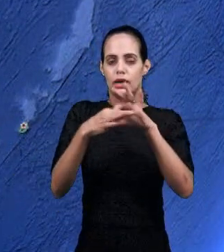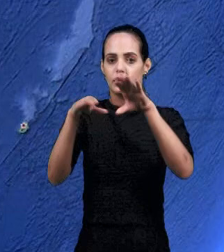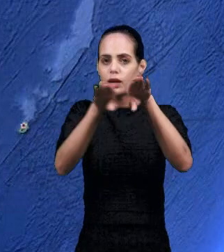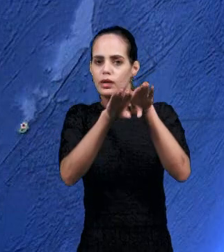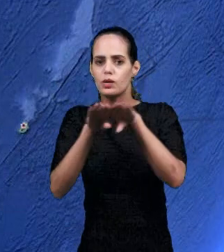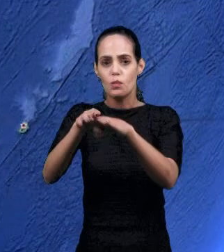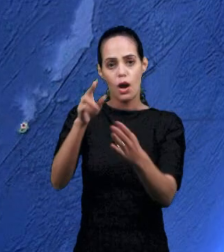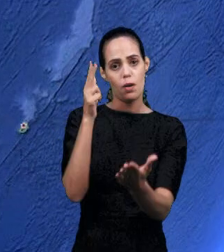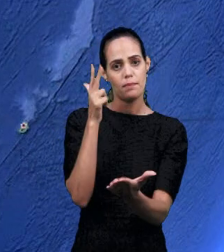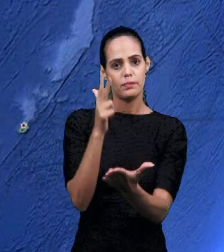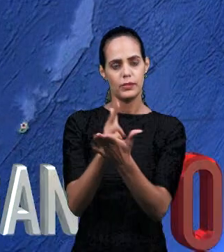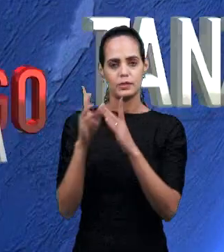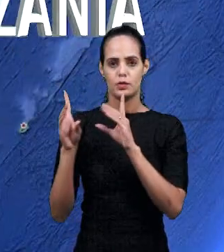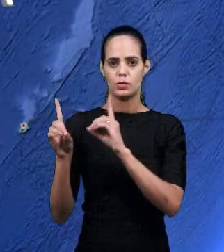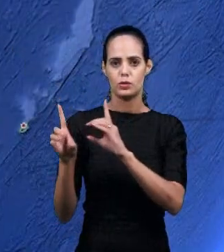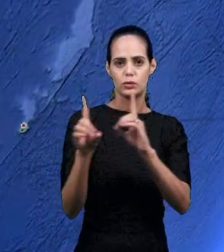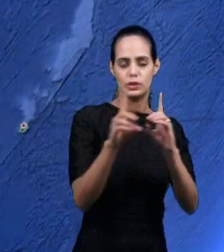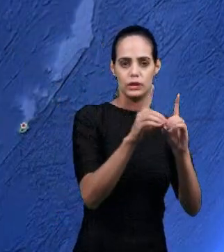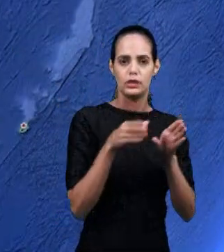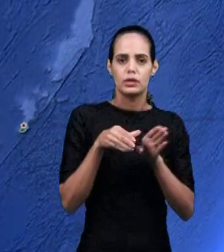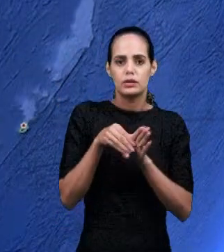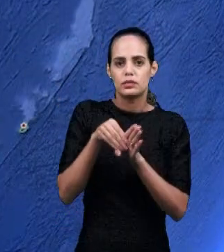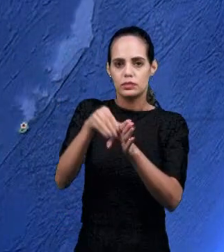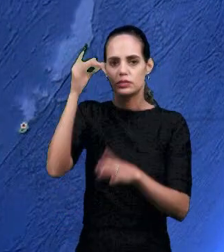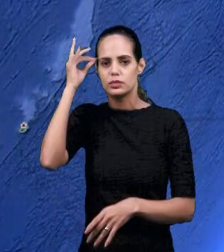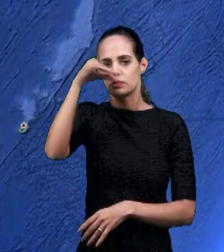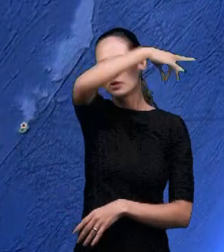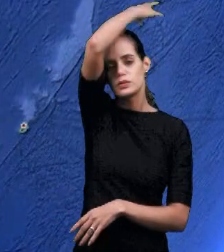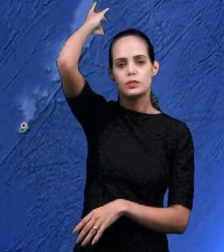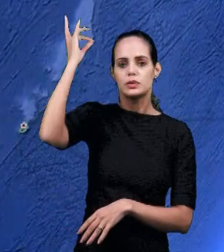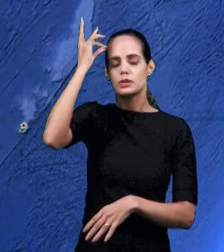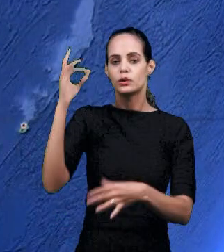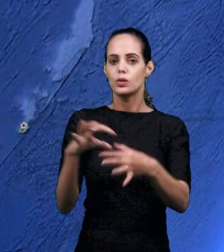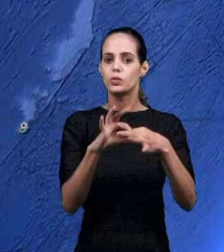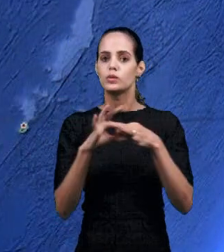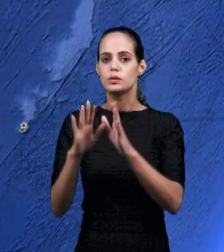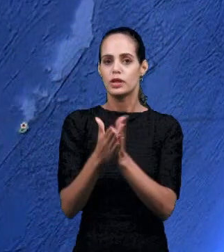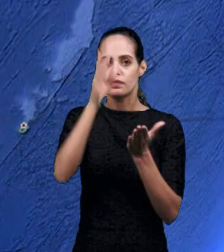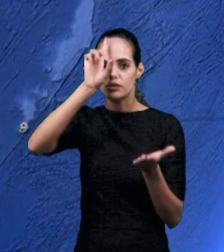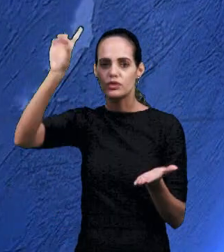du Saint-Esprit de Dieu et unies par la parole vivante.